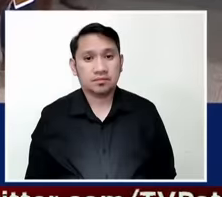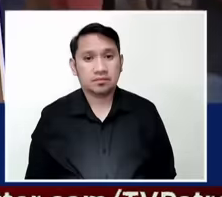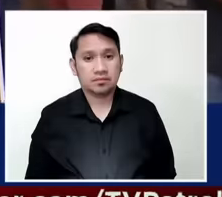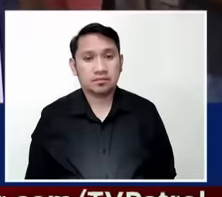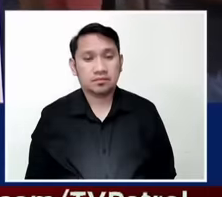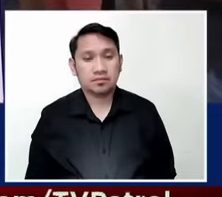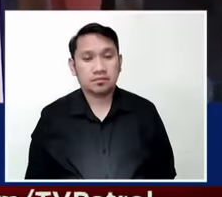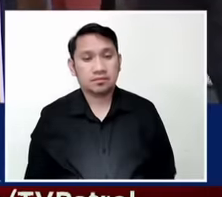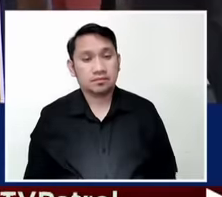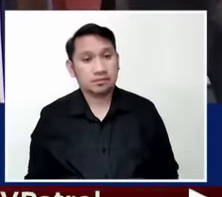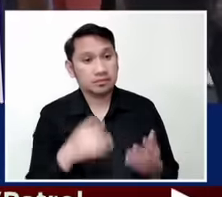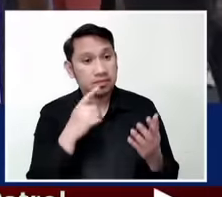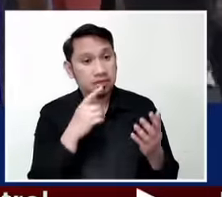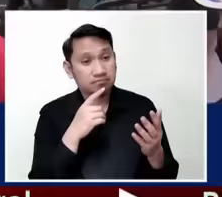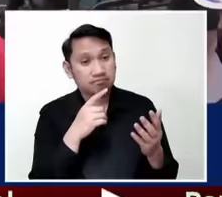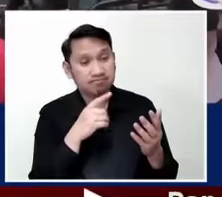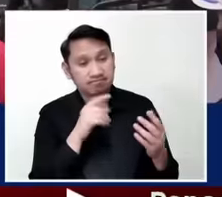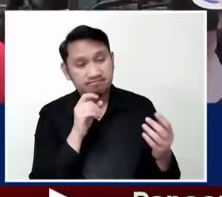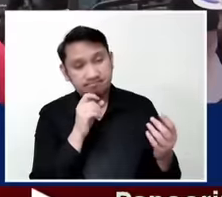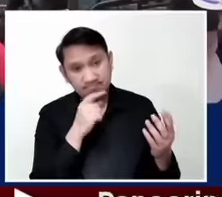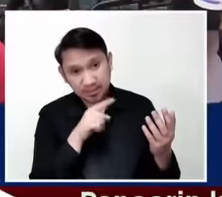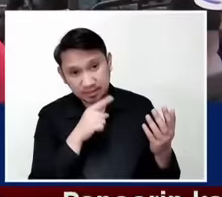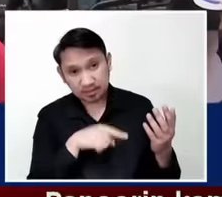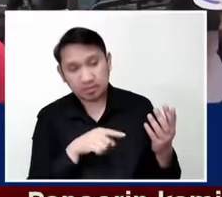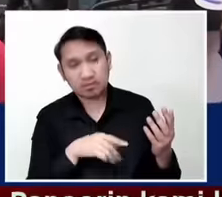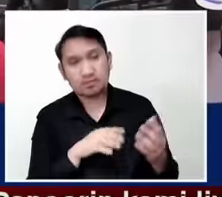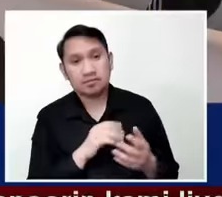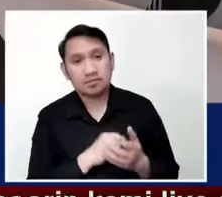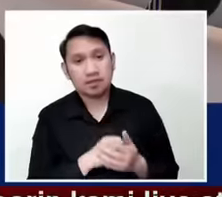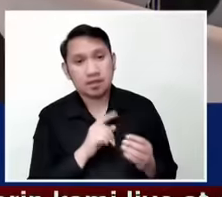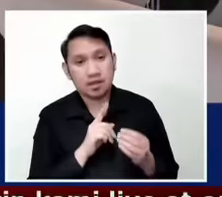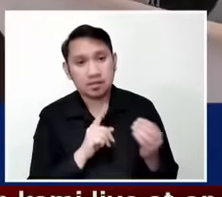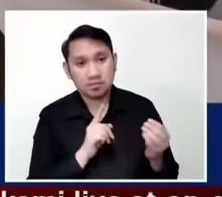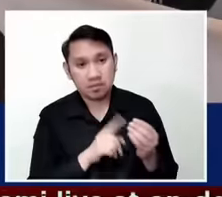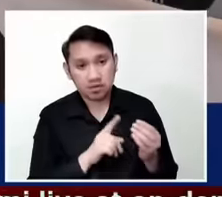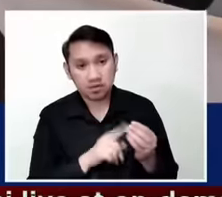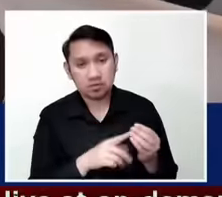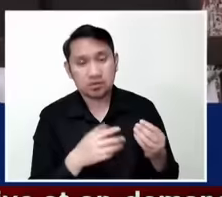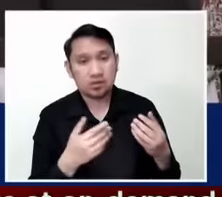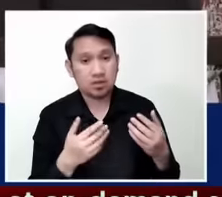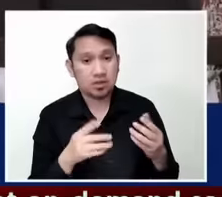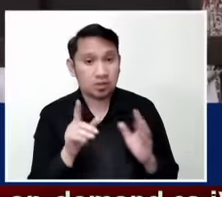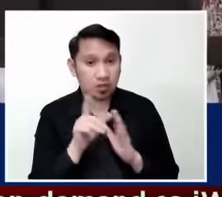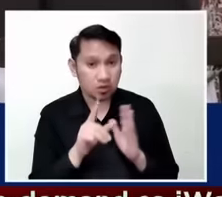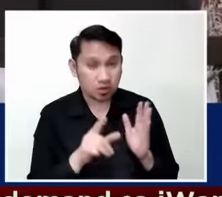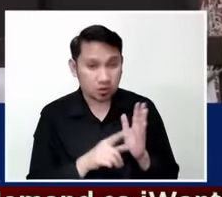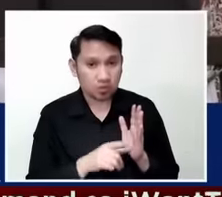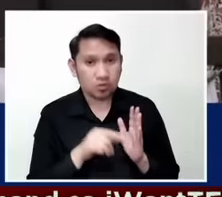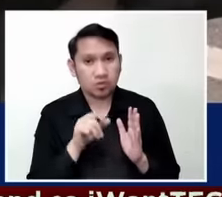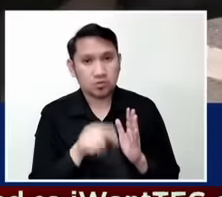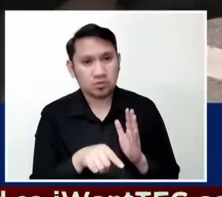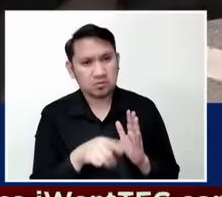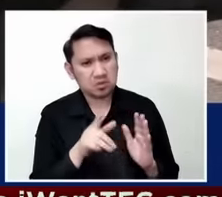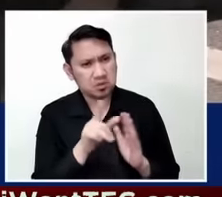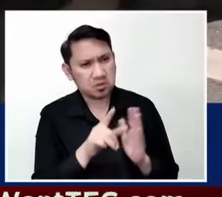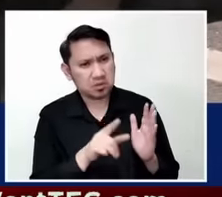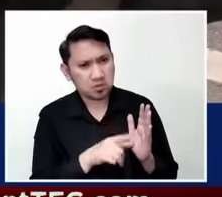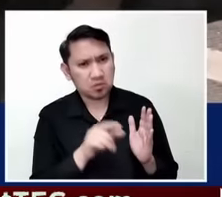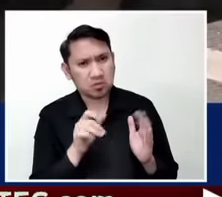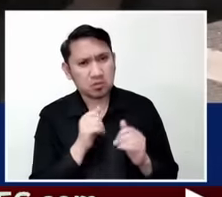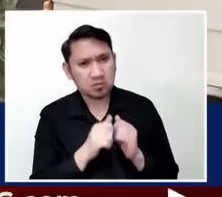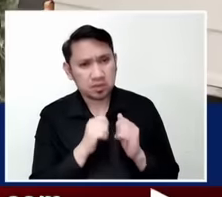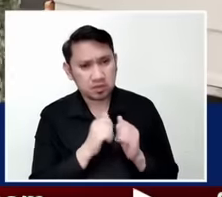Pinatikos muli ng mga kritiko ng Anti-Terror Act of 2020 ang pagpapatupad ng batas na anila ay may layuning patahimikin lang